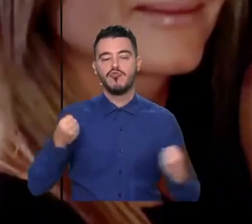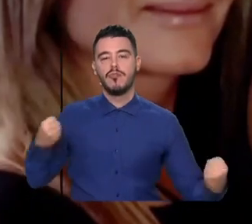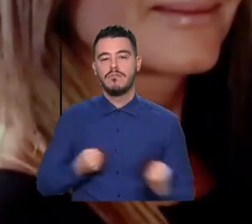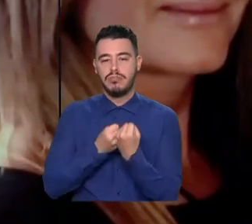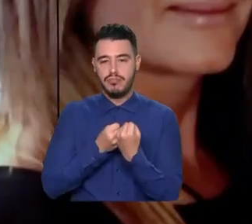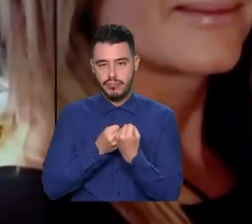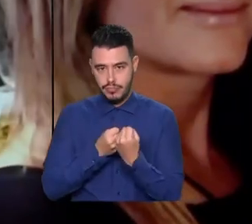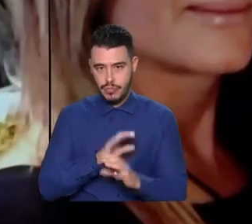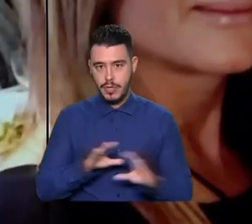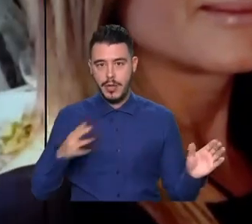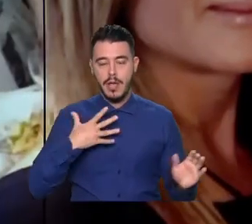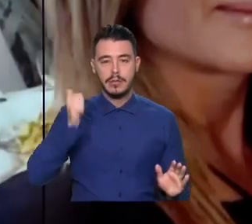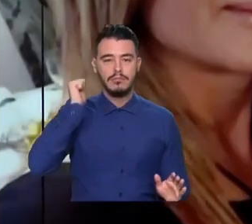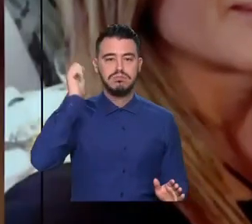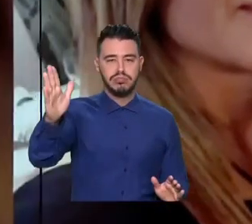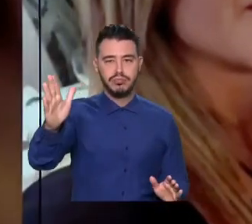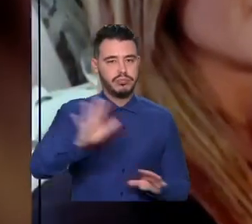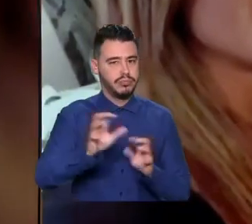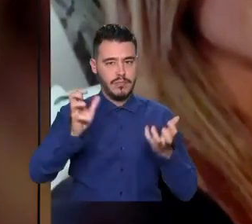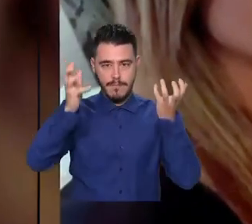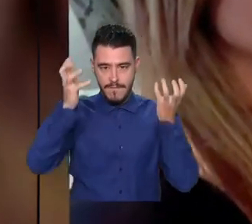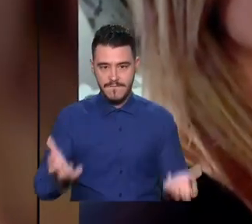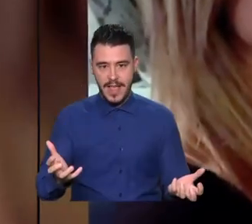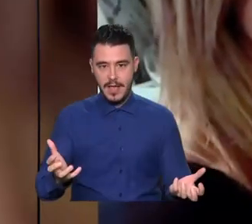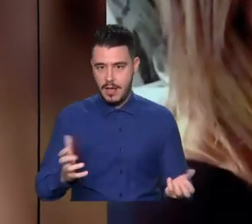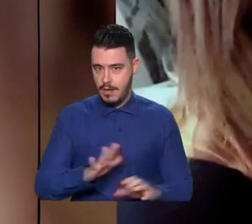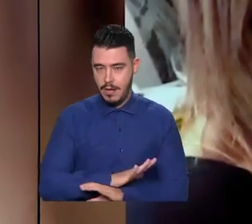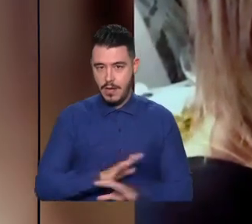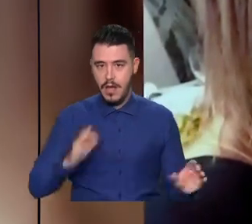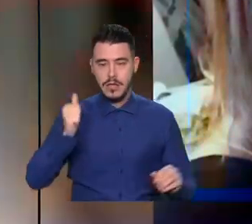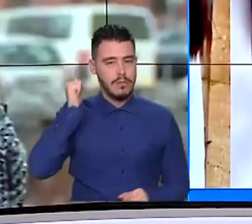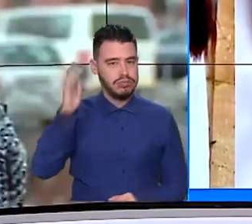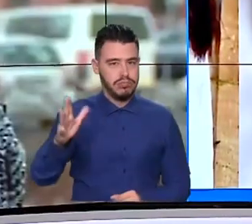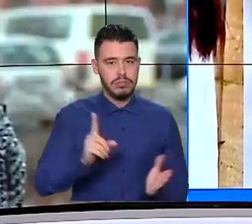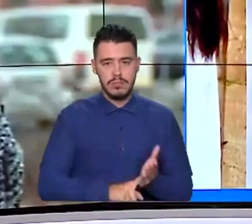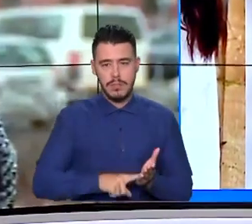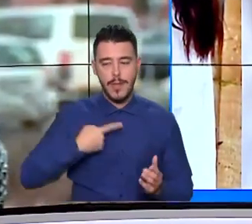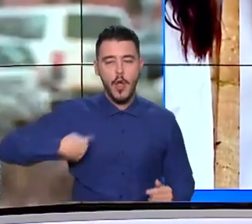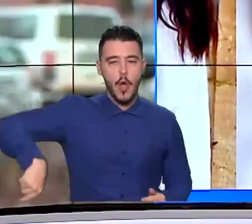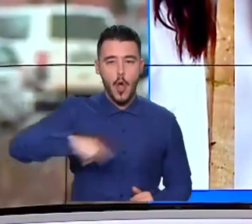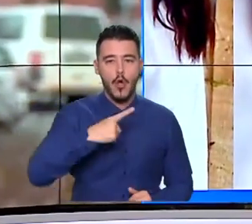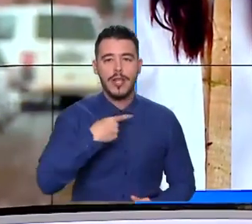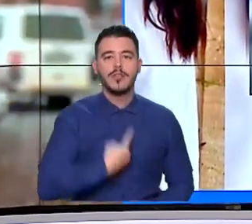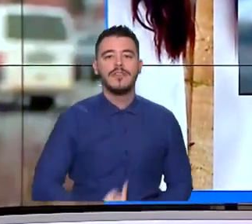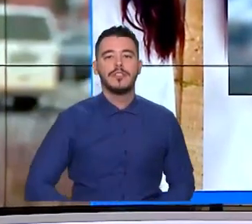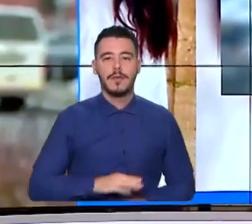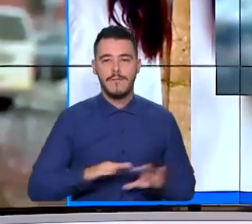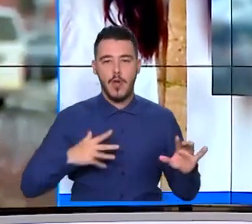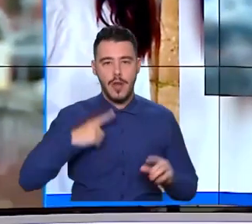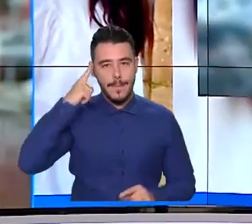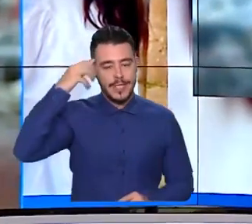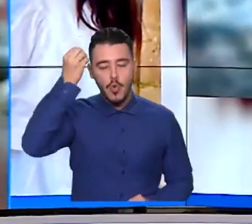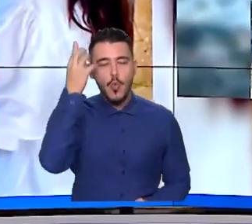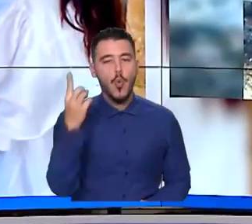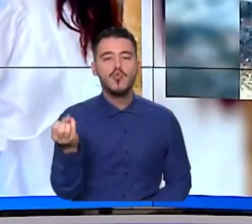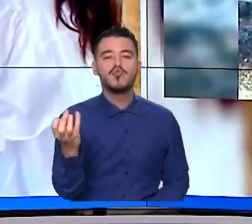Και οι ποινές θα είναι και βαρύτερες και θα εκτείονται. Και πρέπει να αλλάξουμε και όλοι στάσεις στους δρόμους. Γιατί δεν είναι η